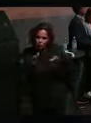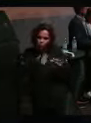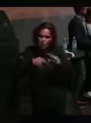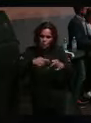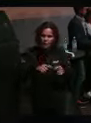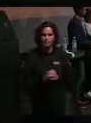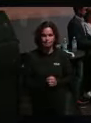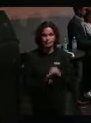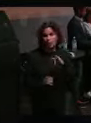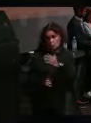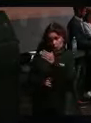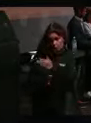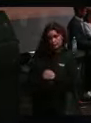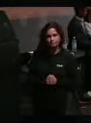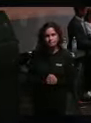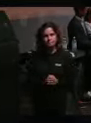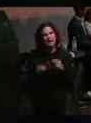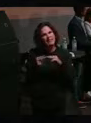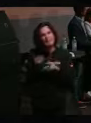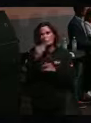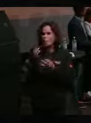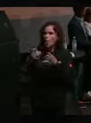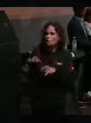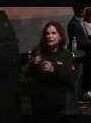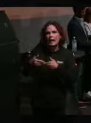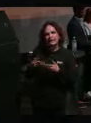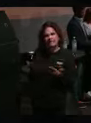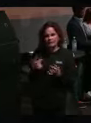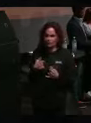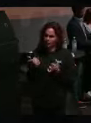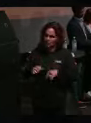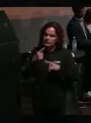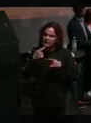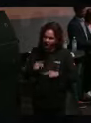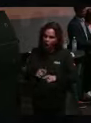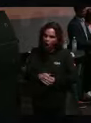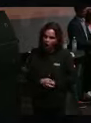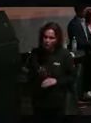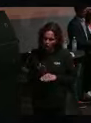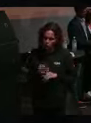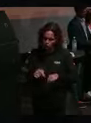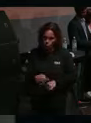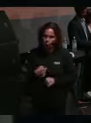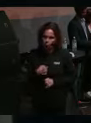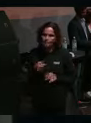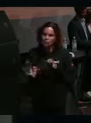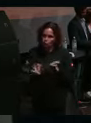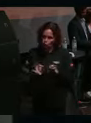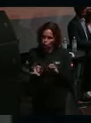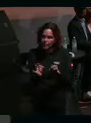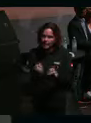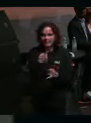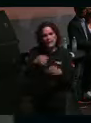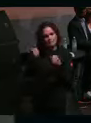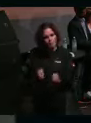Jo, takk. Nei, altså om det en god løsning eller ikke blir jo litt vanskelig å svare på sånn her og nå, men jeg tror det ganske tydelig at vi trenger en